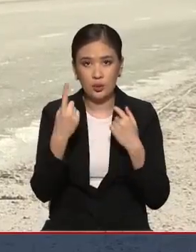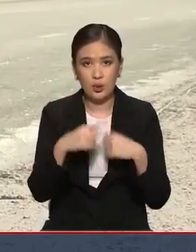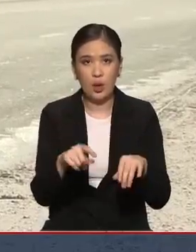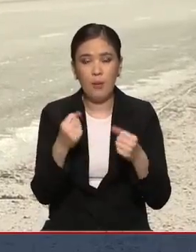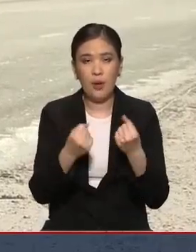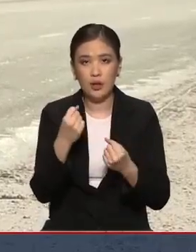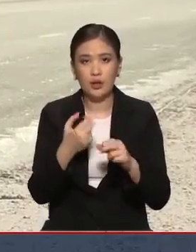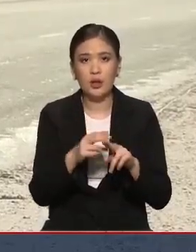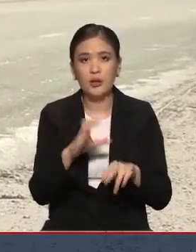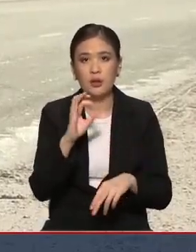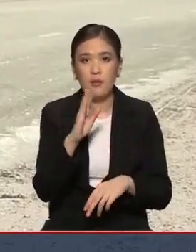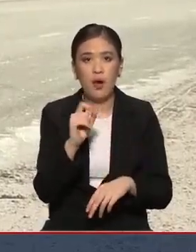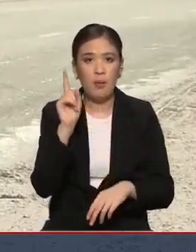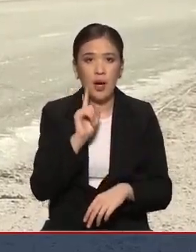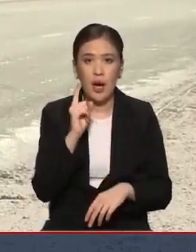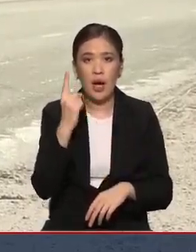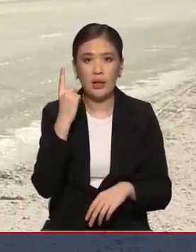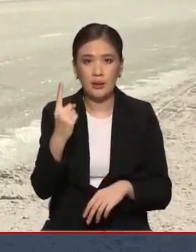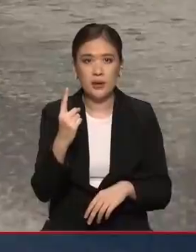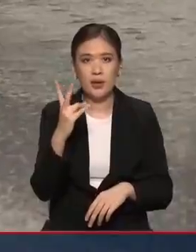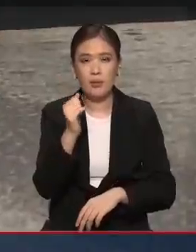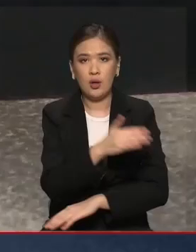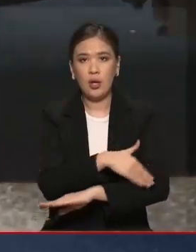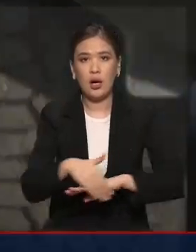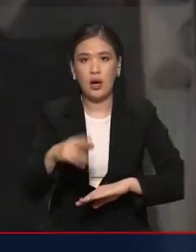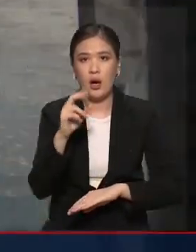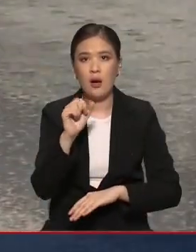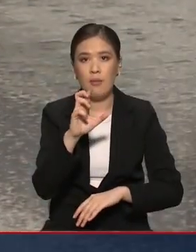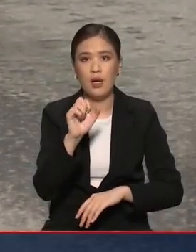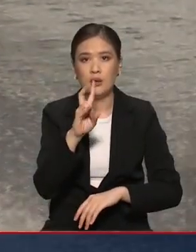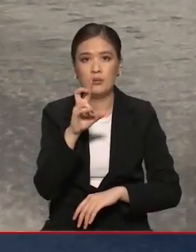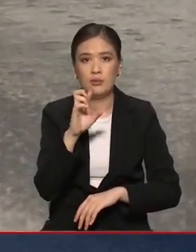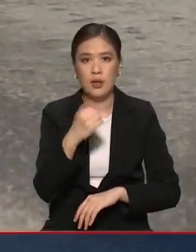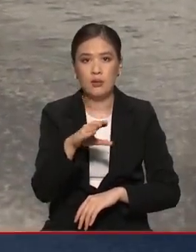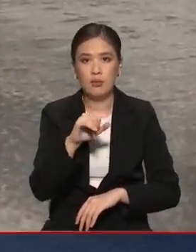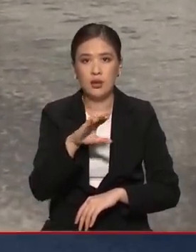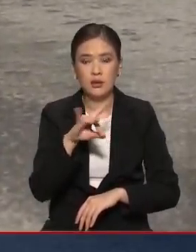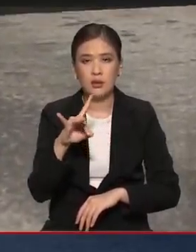объектами. Пока сова только одна, расположена она по проспекту Кабанбай-Батыра.